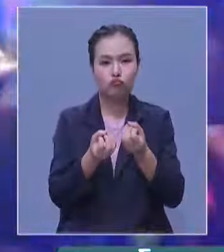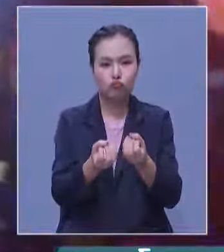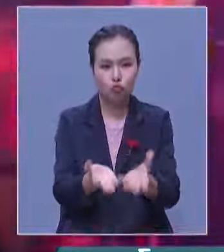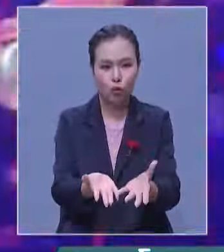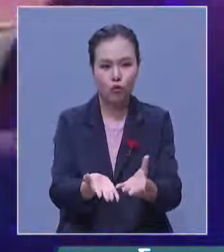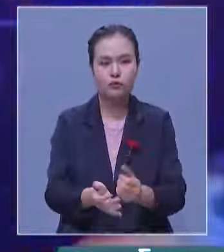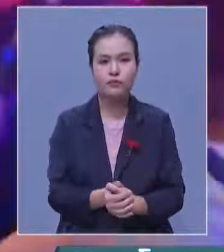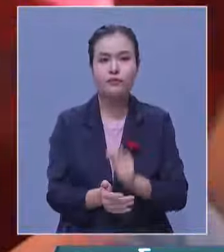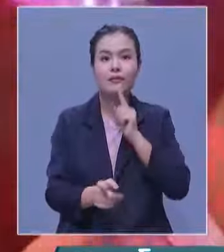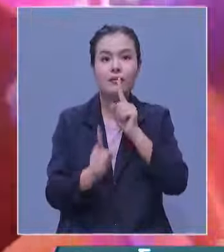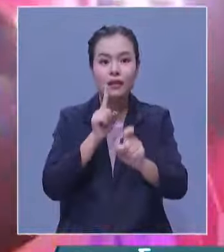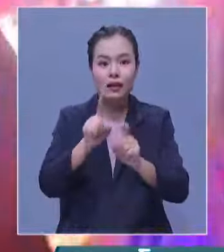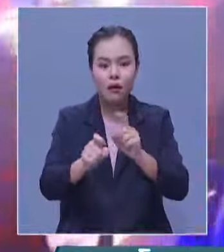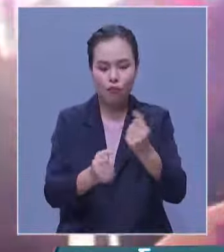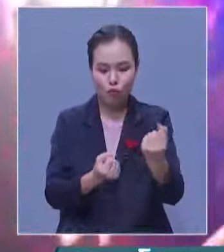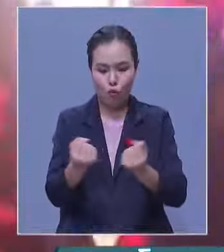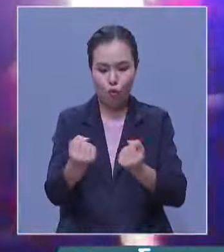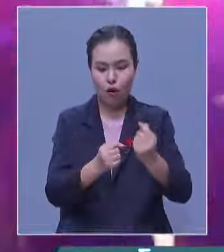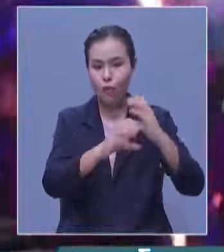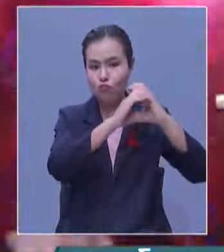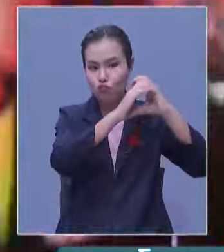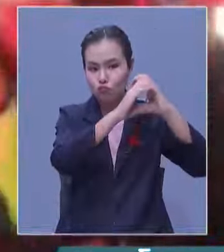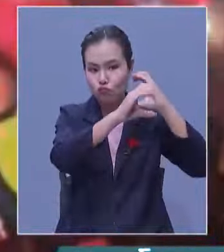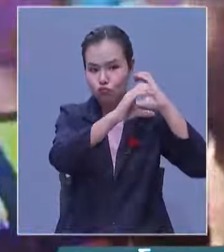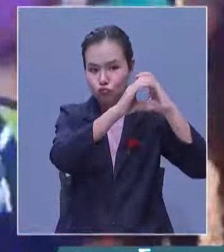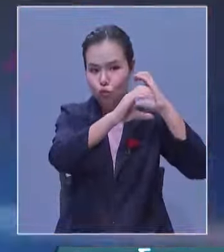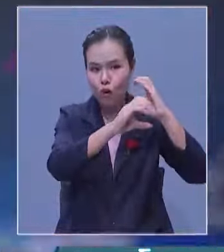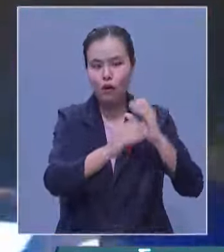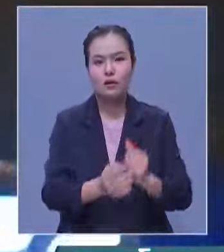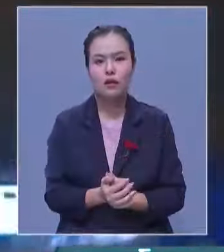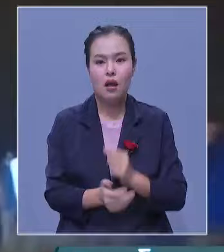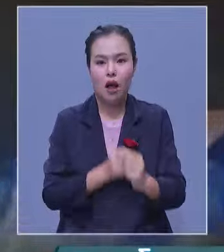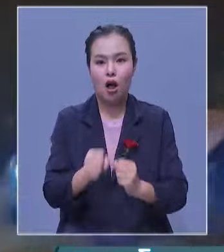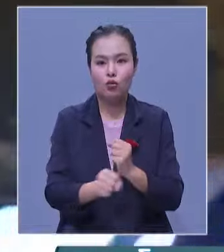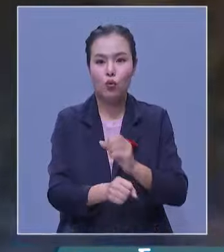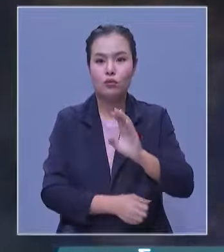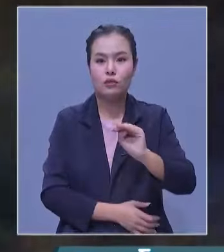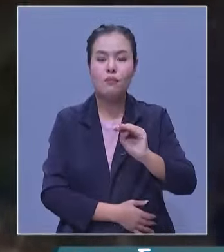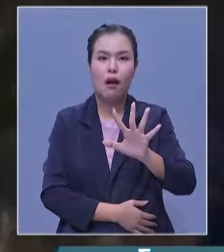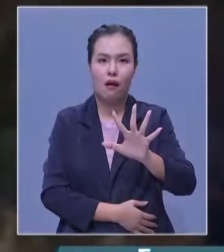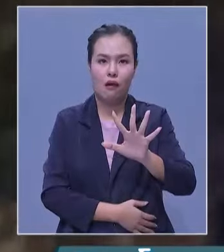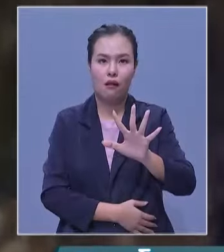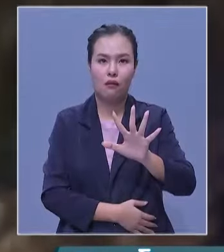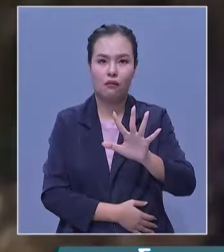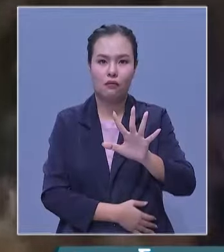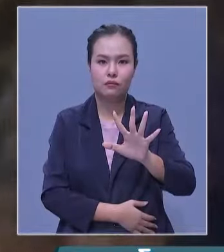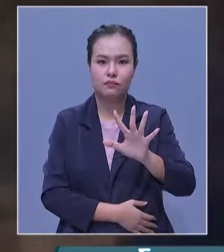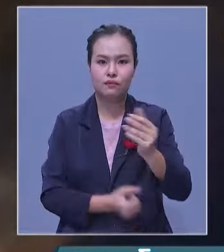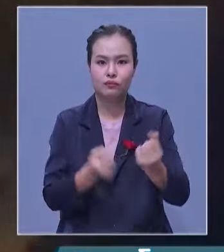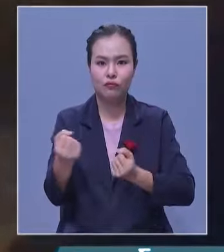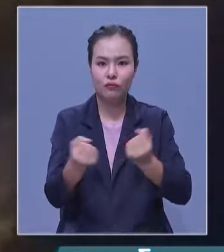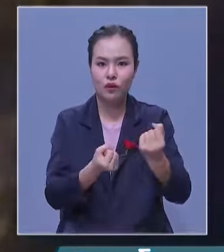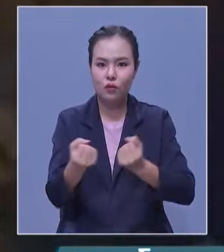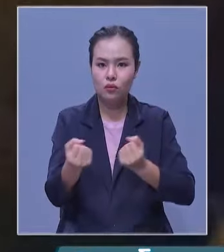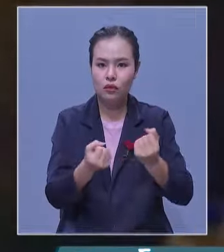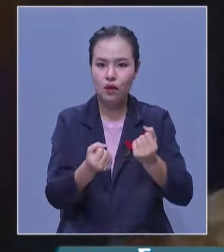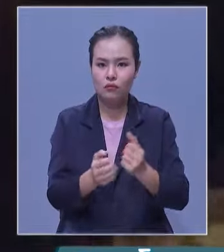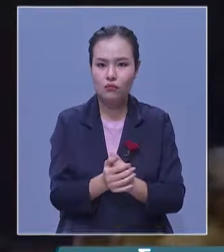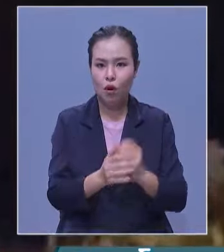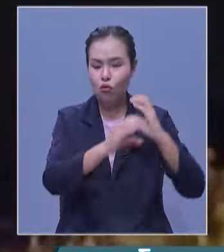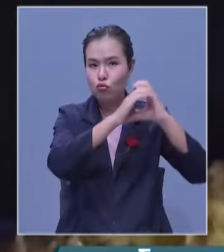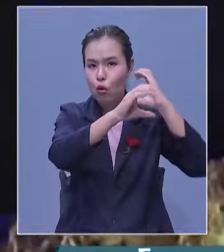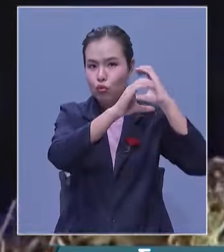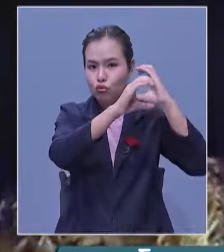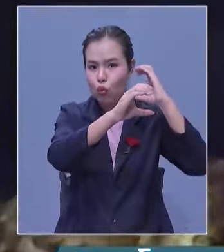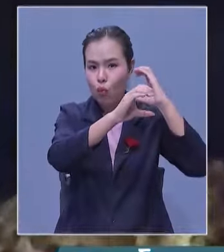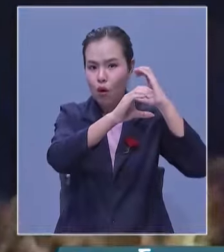ากการสอบถามคนขับรถทัวร์คือคุณบุญเชิดจิตดวงอายุ45ปีนะครับโชเฟอร์บอกว่ารถทัวร์คันนี้เนี่ย